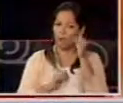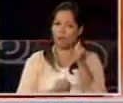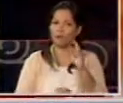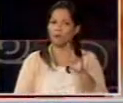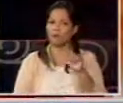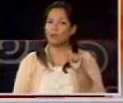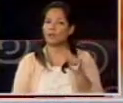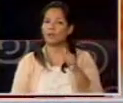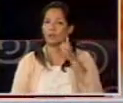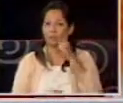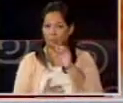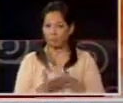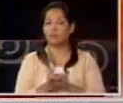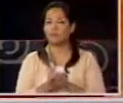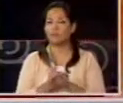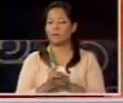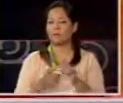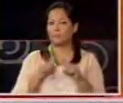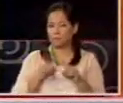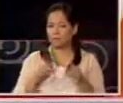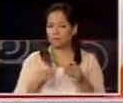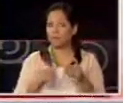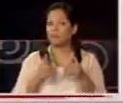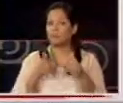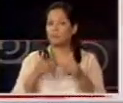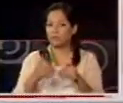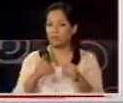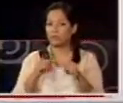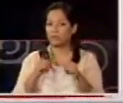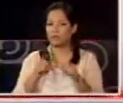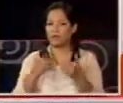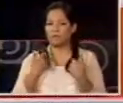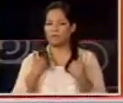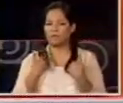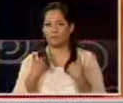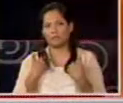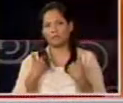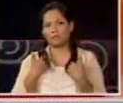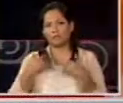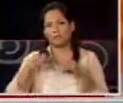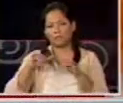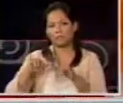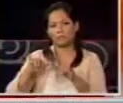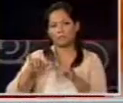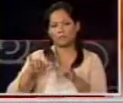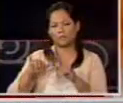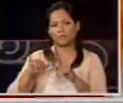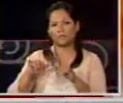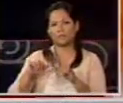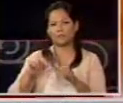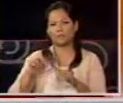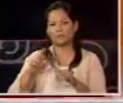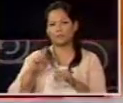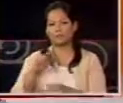Corona. Pero may ongoing intra-corporate controversy din kasi na nakabinbin ngayon sa Regional Trial Court na nagka-claim nga yung